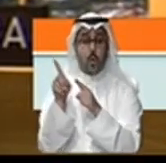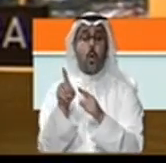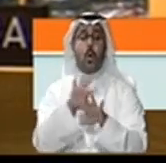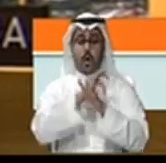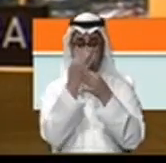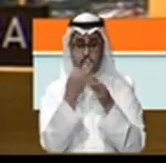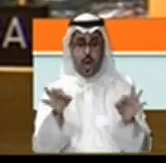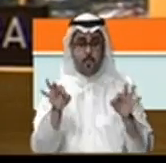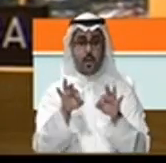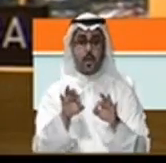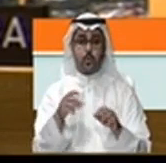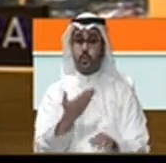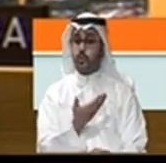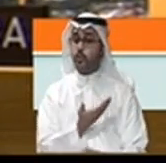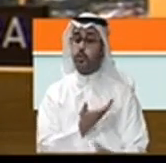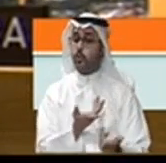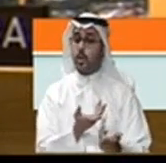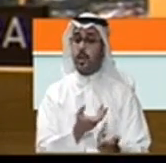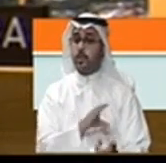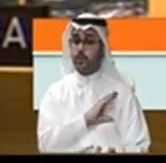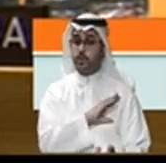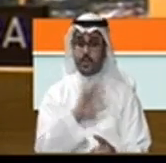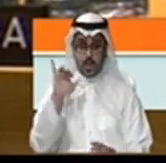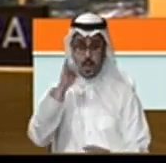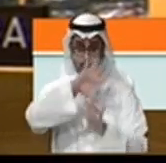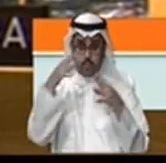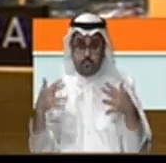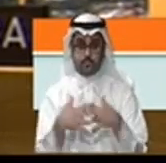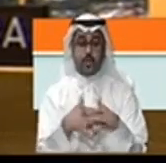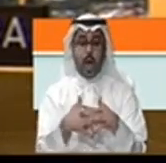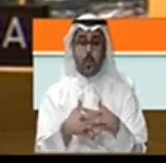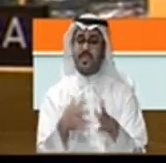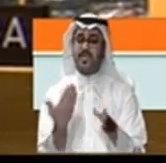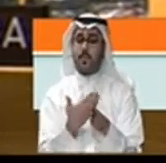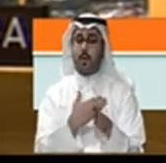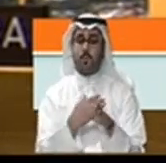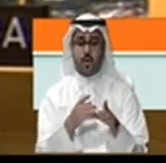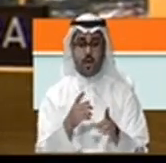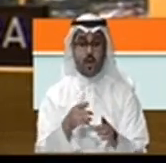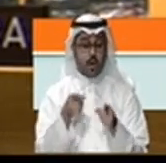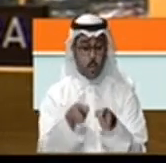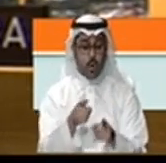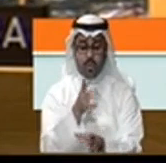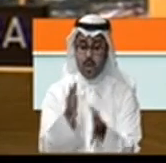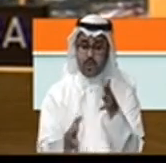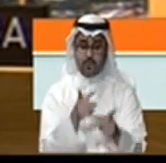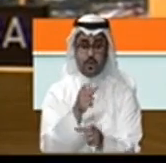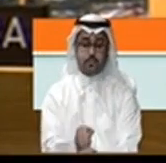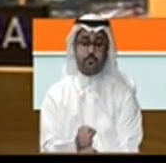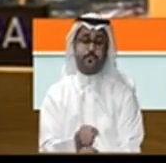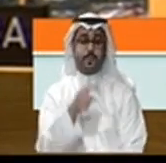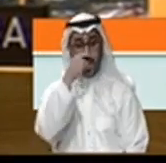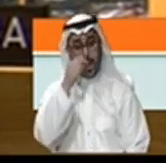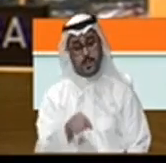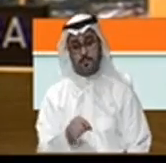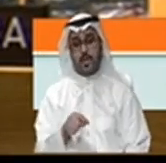التحالف نموذجاً يقتدى به في كل أنحاء العالم، ومركزاً للخبرة والمعرفة